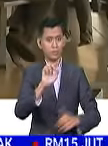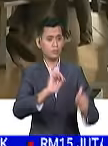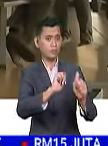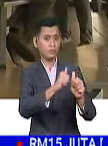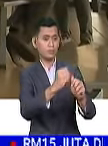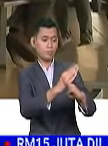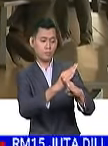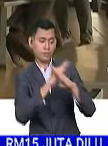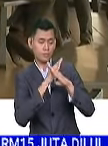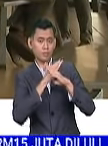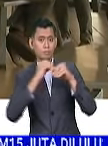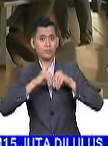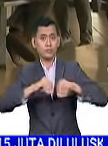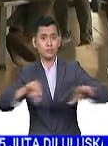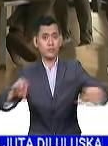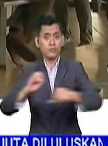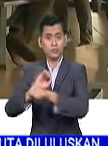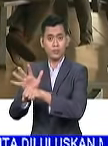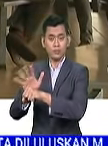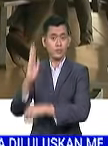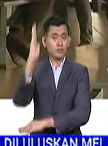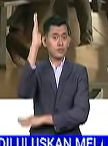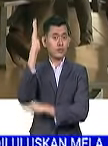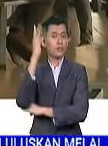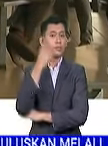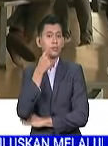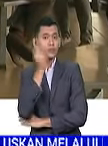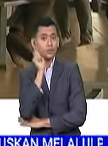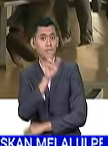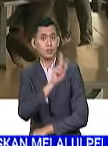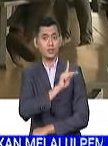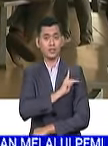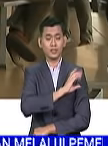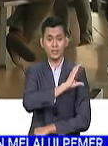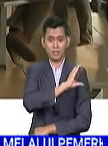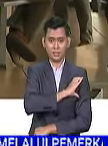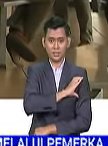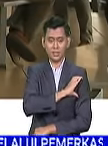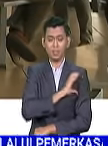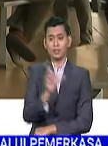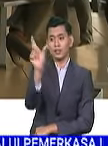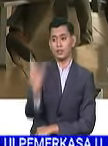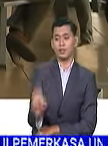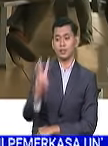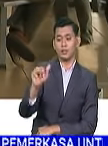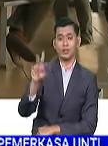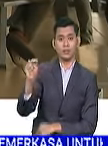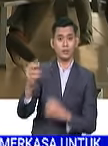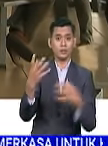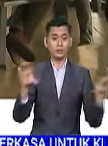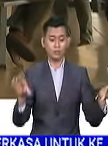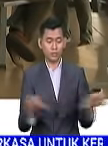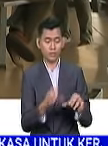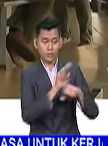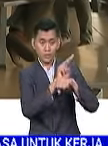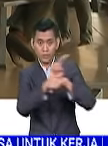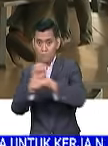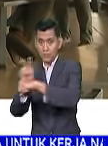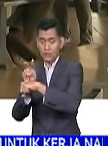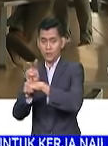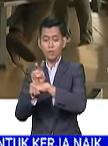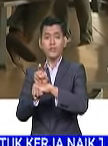Dan pada sebelah tengah hari tadi, Ketua Polis Daerah Kuantan Wan Zahari Wan Busu telah pun melakukan pemantauan di